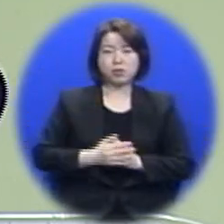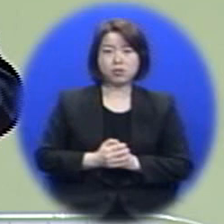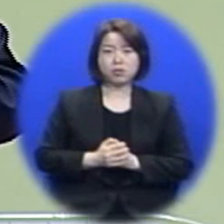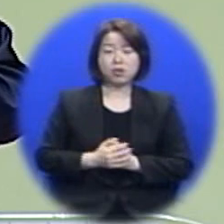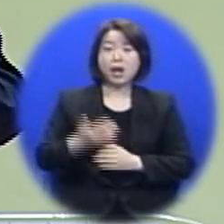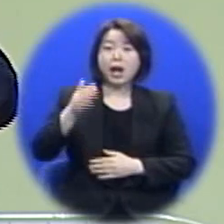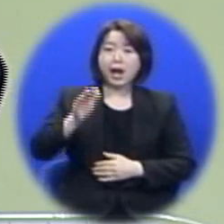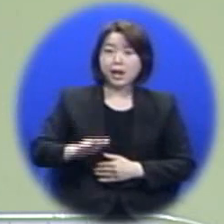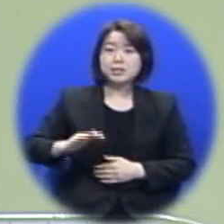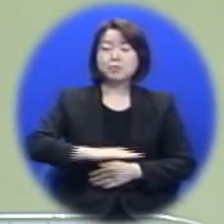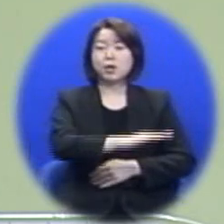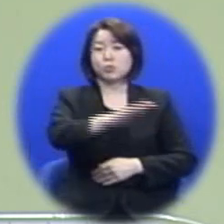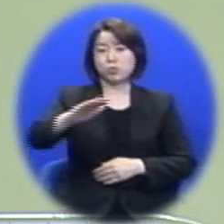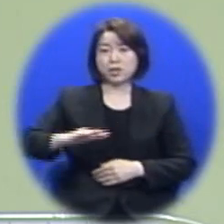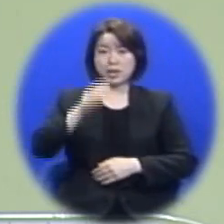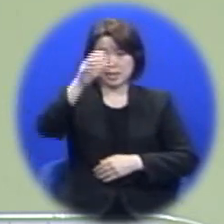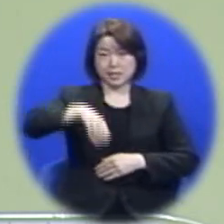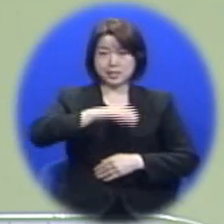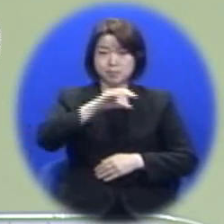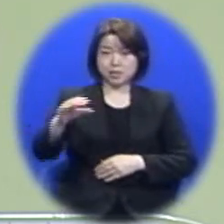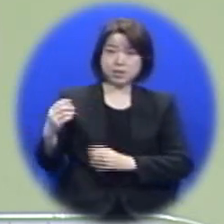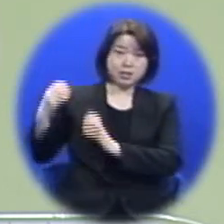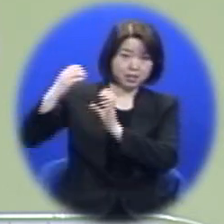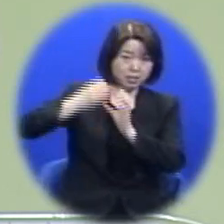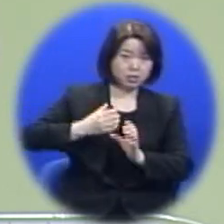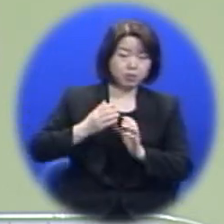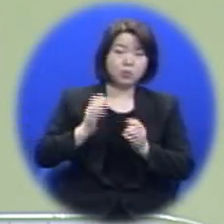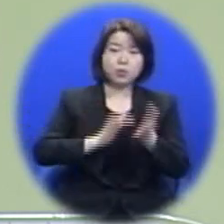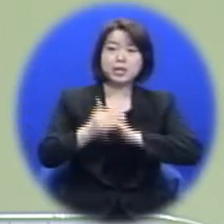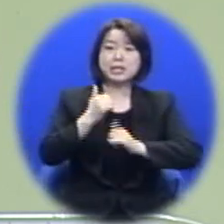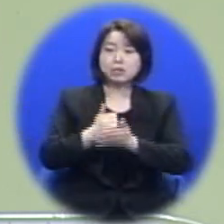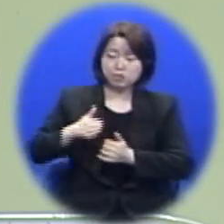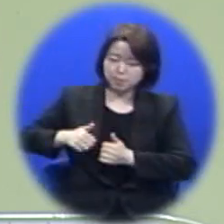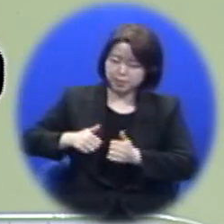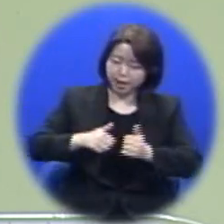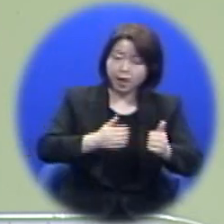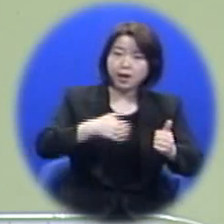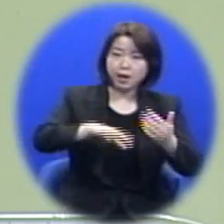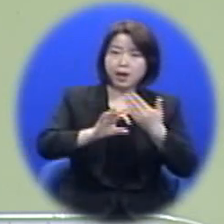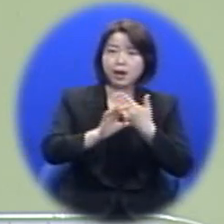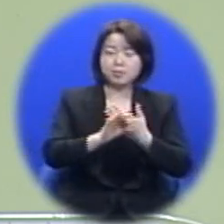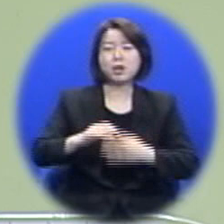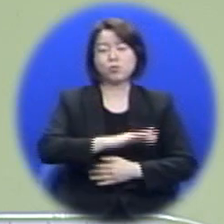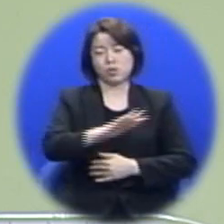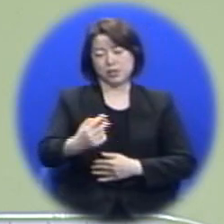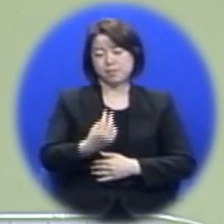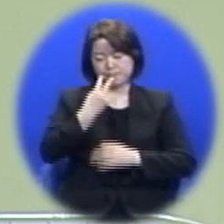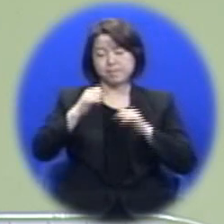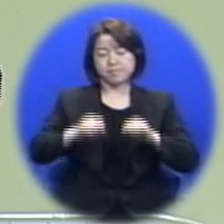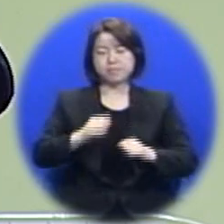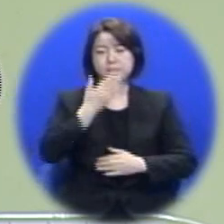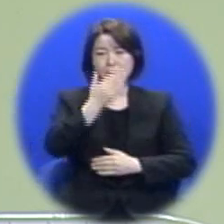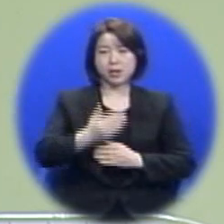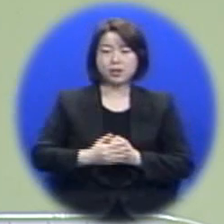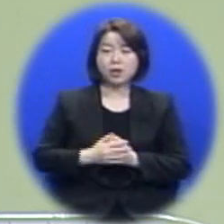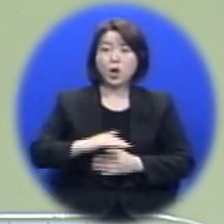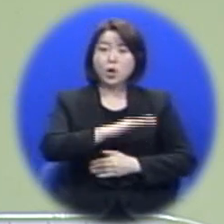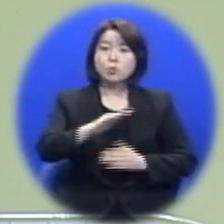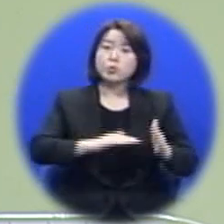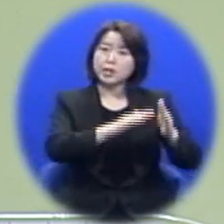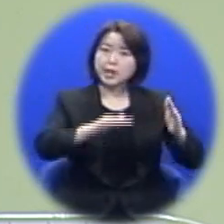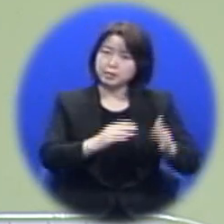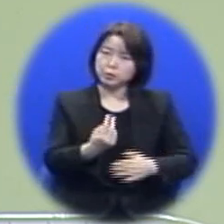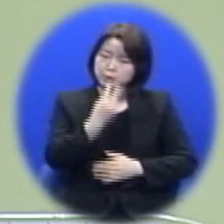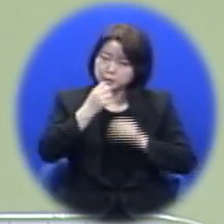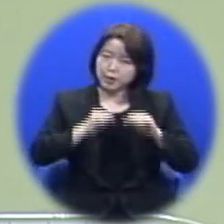그러나 우리가 십자가 지고 예수님을 따라 가면 우리 삽니다 우리가 정도 살고